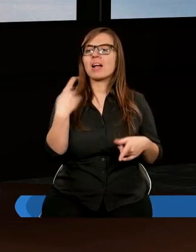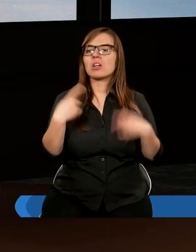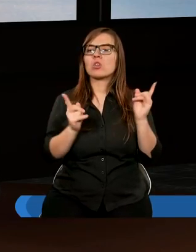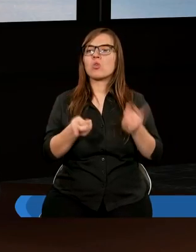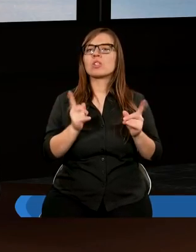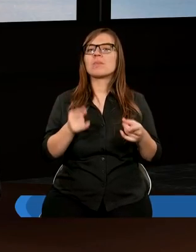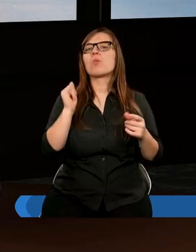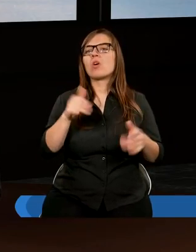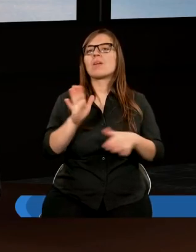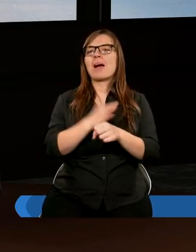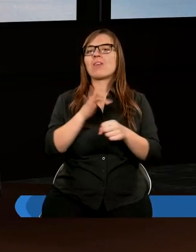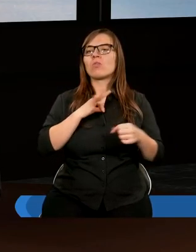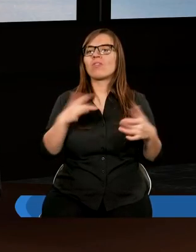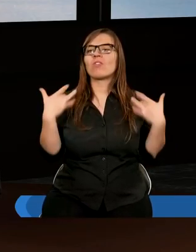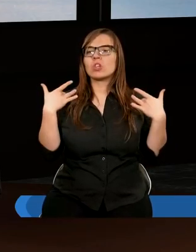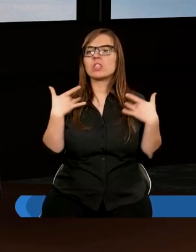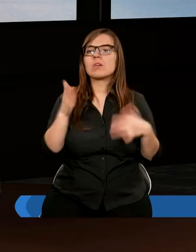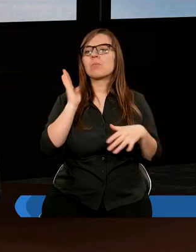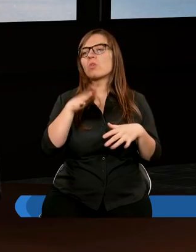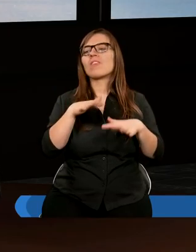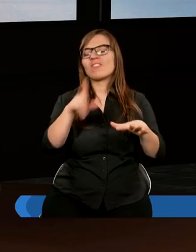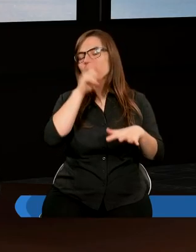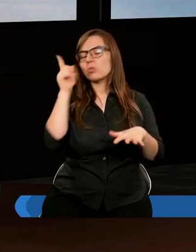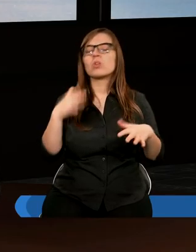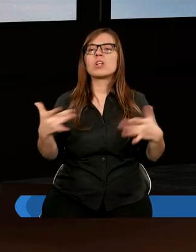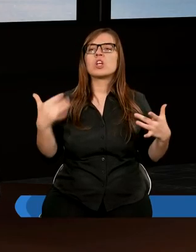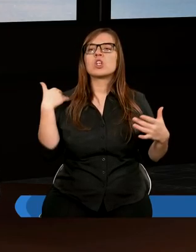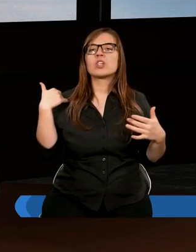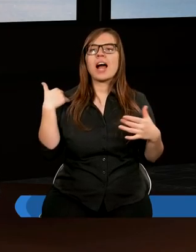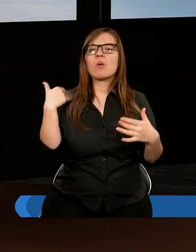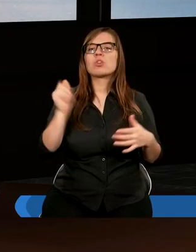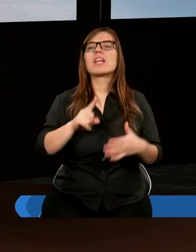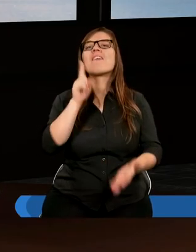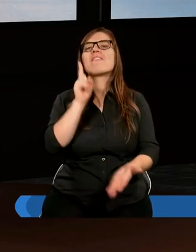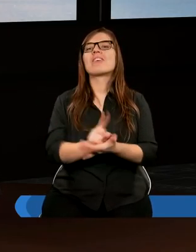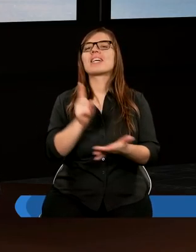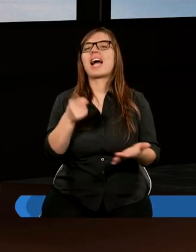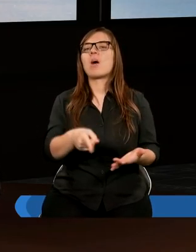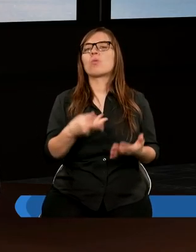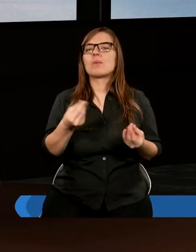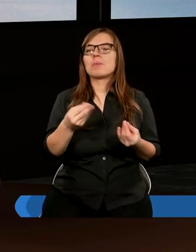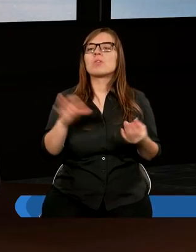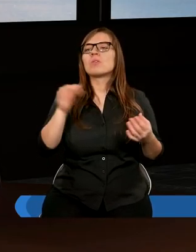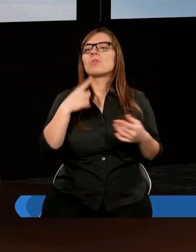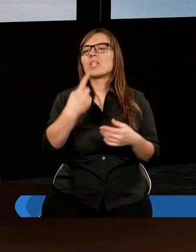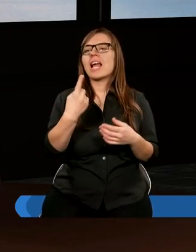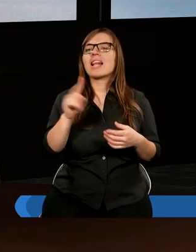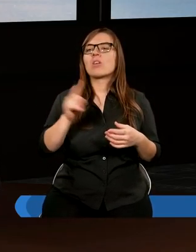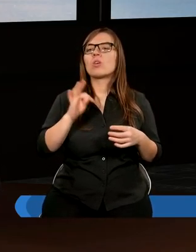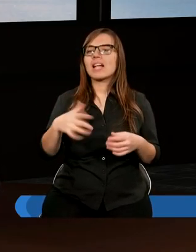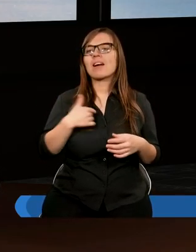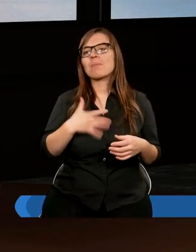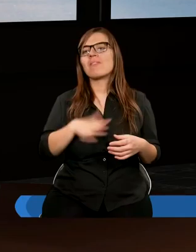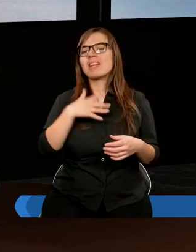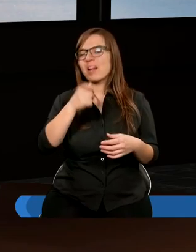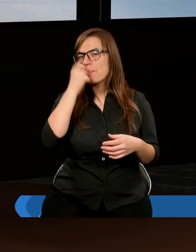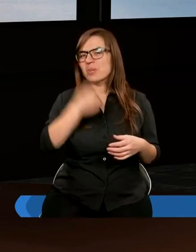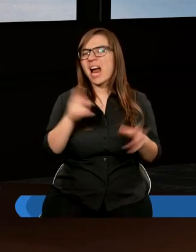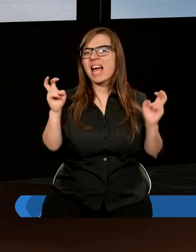sobie życie. I wiele osób potem w ogóle żałuje, że wygrało. To jest jedno z takich, wydaje mi się,